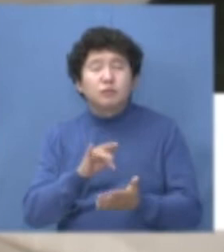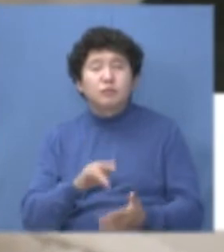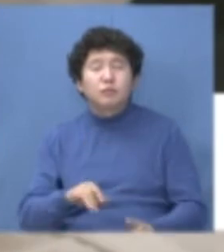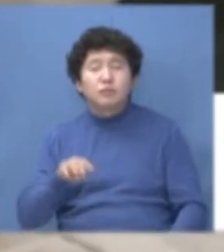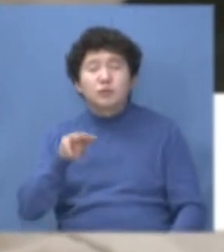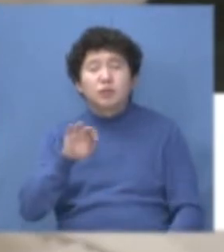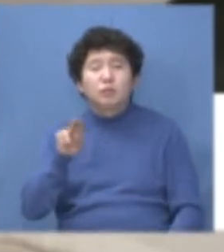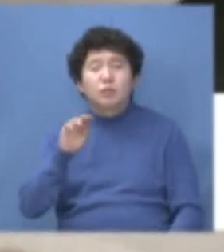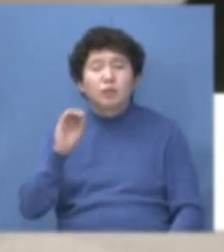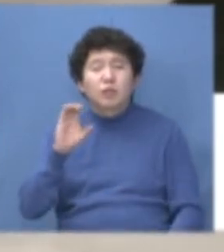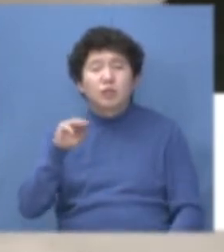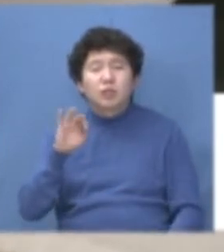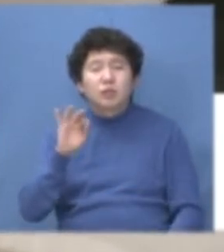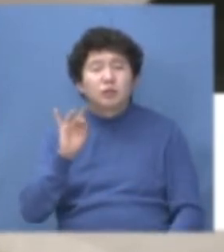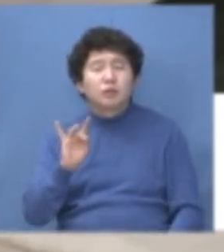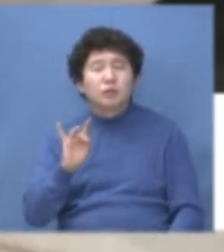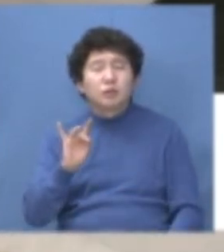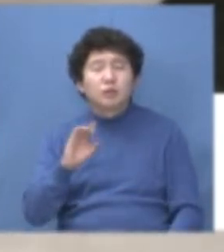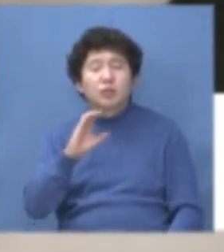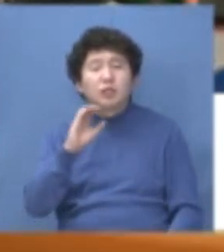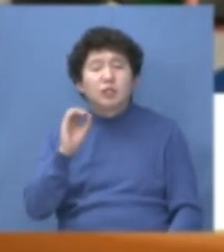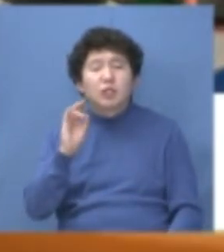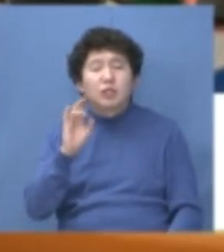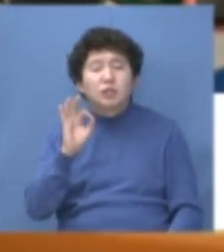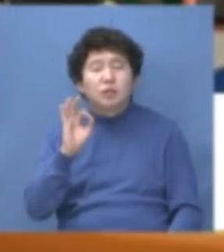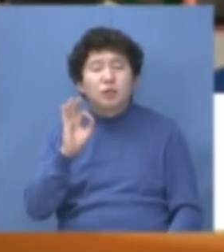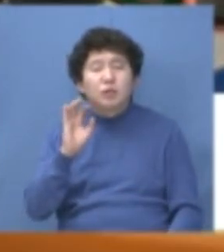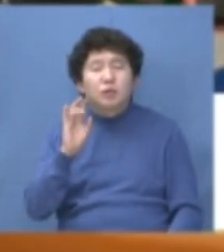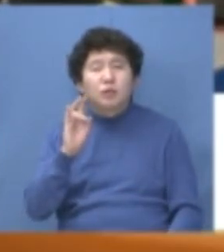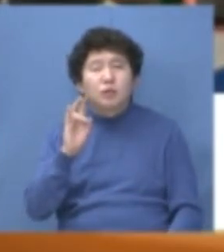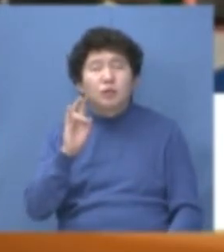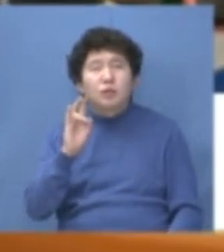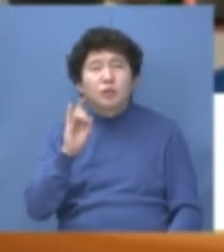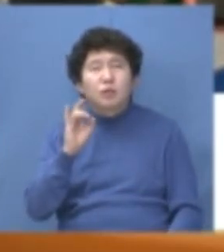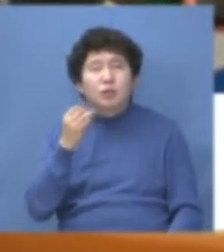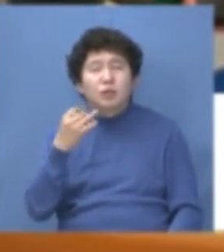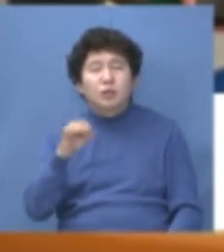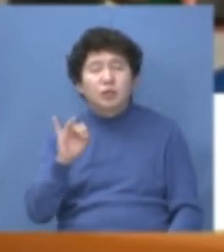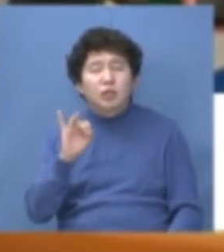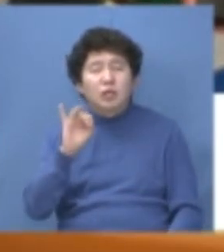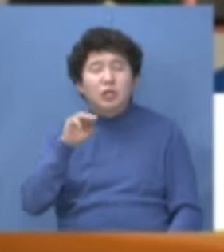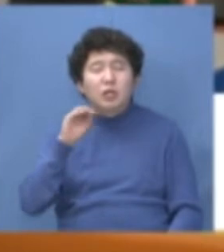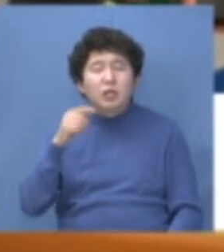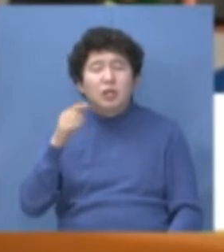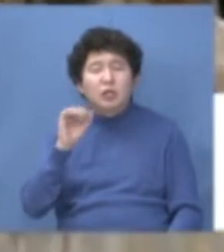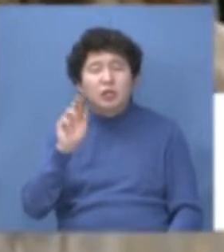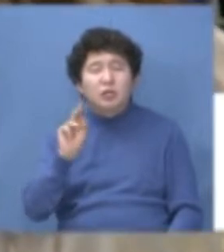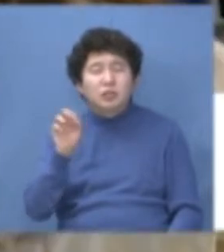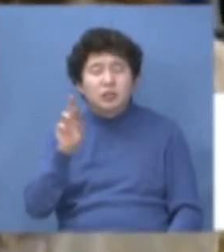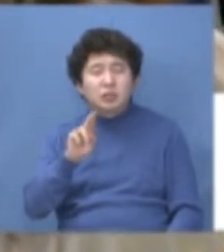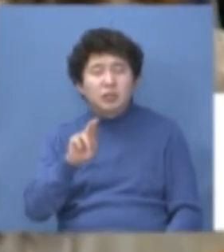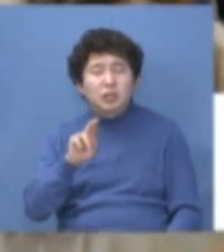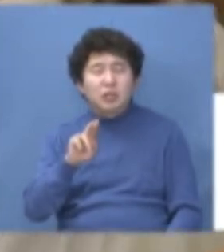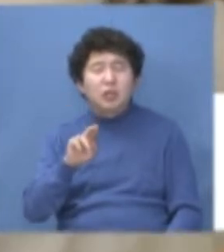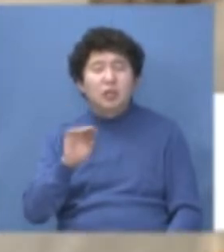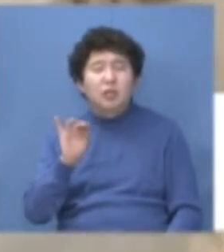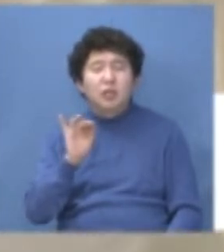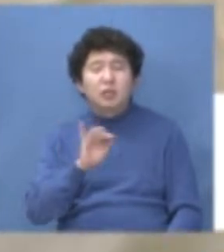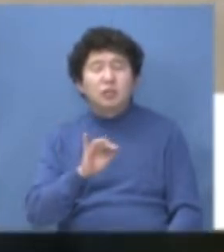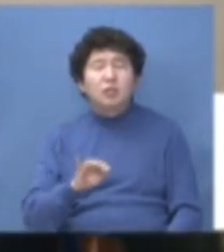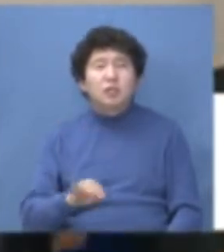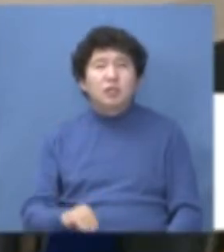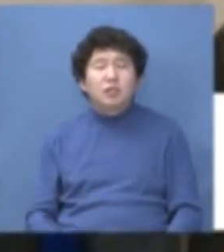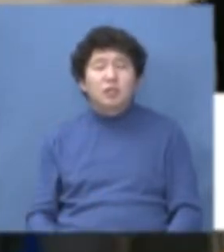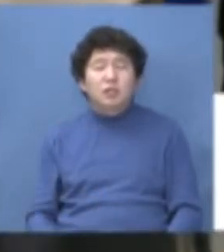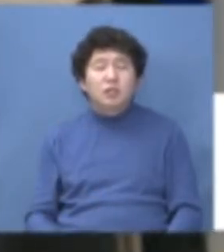Монтессори әдісі арқылы балаларға сенсорлық интеграция бойынша сабақтар өткізеді. Психофизикалық оңалту жағы да қарастырылған. Сондай-ақ